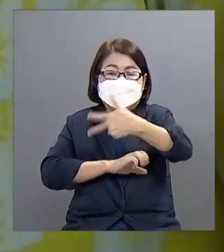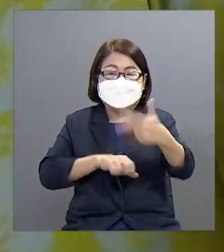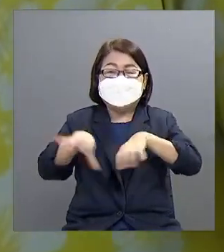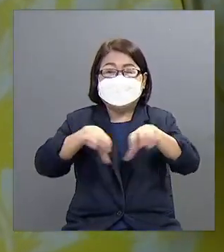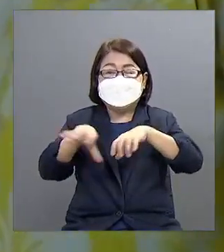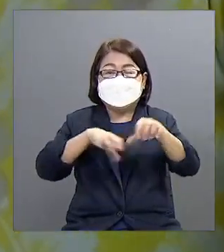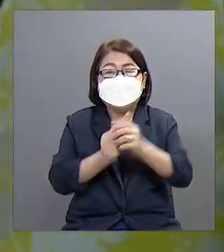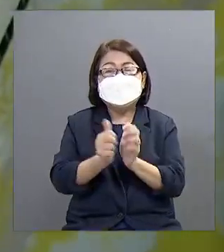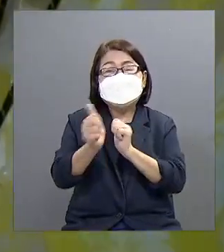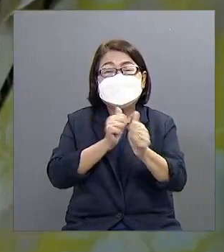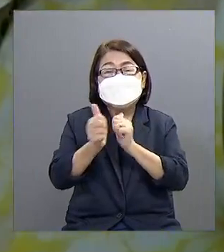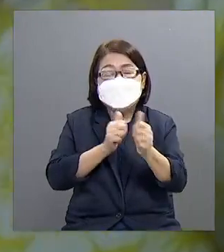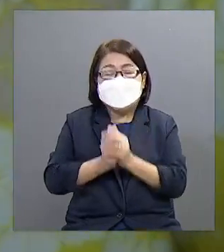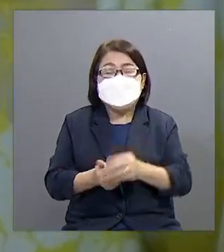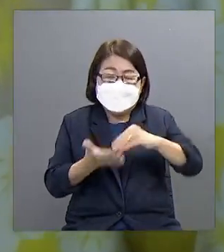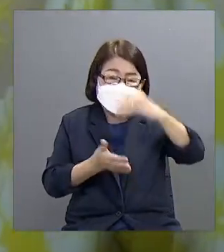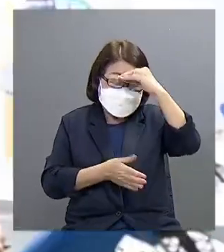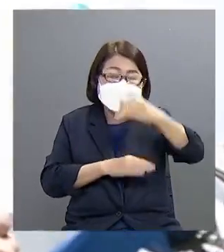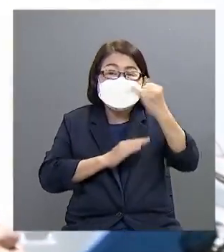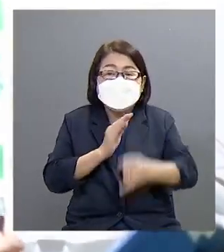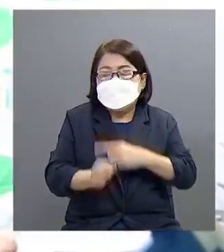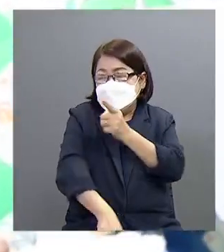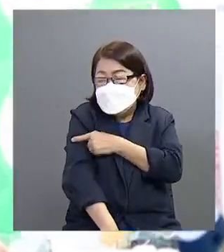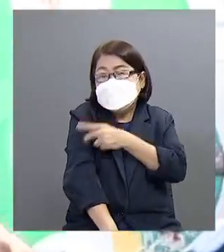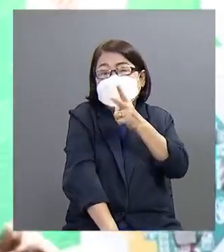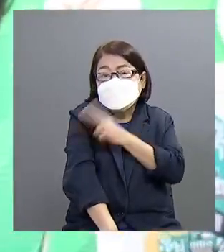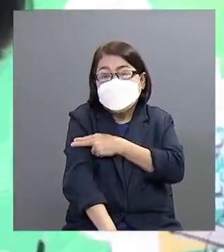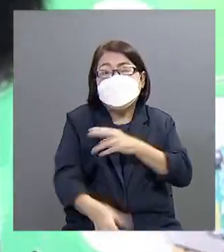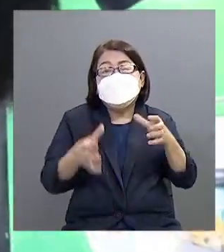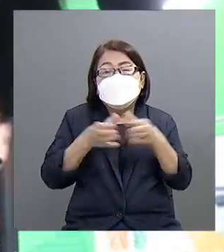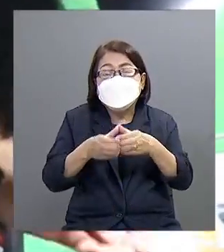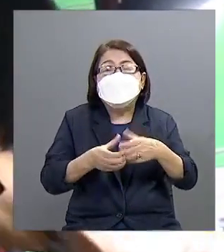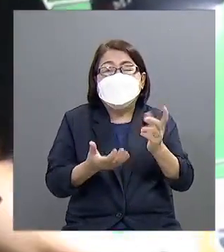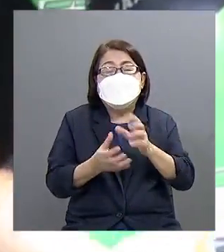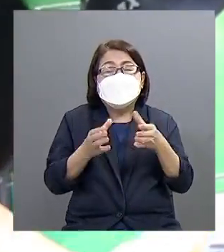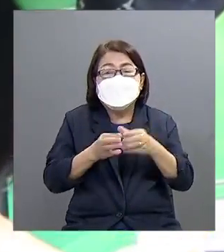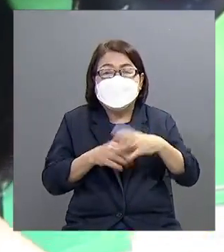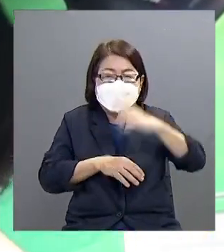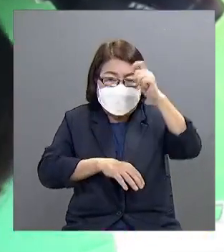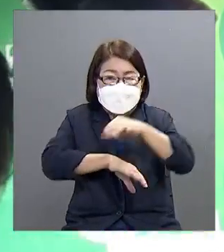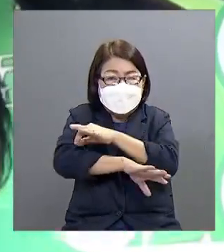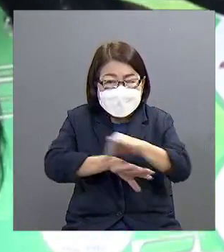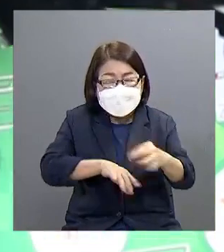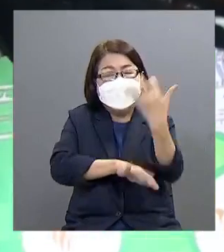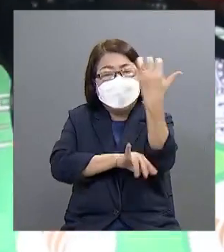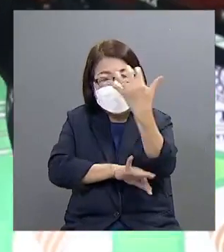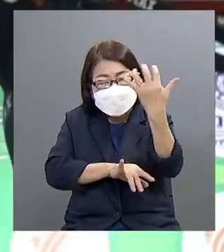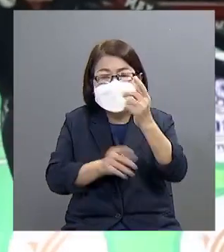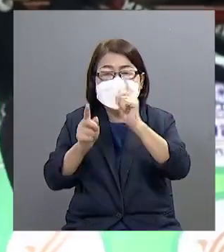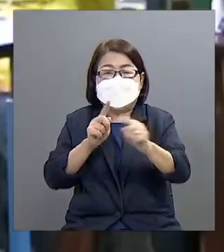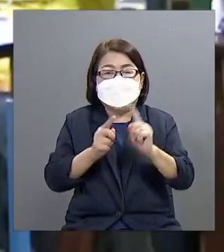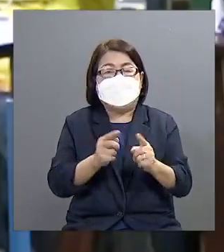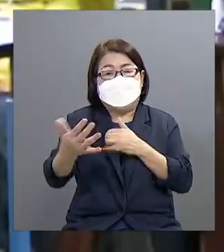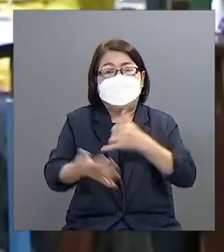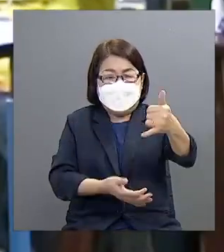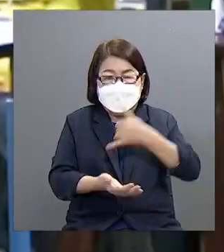ตรีปโทแล้วทางด้านวิศวะคอมพิวเตอร์ไฟฟ้าอิเล็กทรอนิกส์แมคคาโทนิกส์นะครับกลับมาช่วยผมเพราะฉะนั้นงานวิ